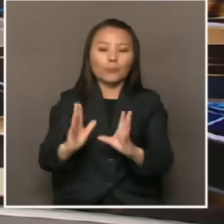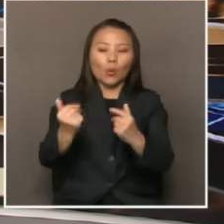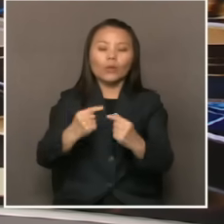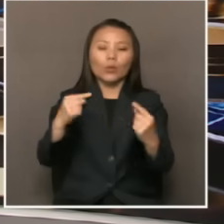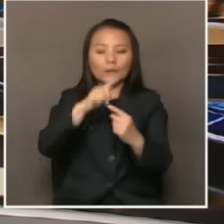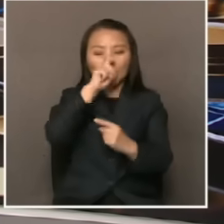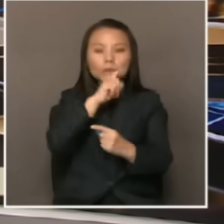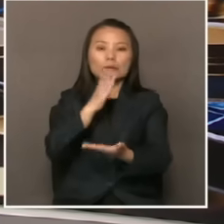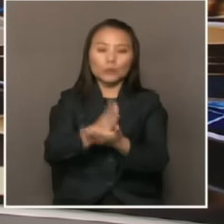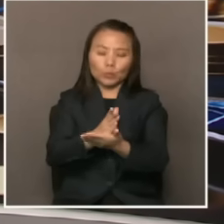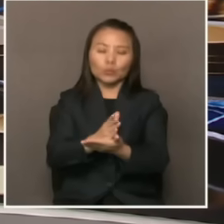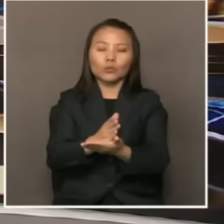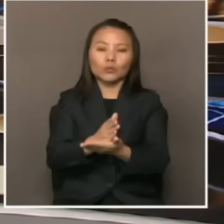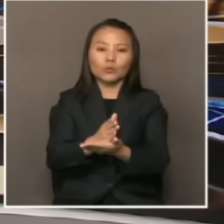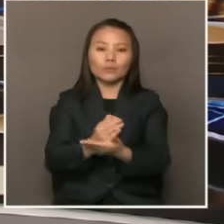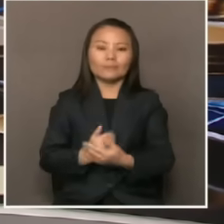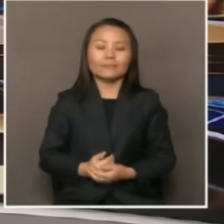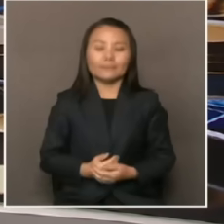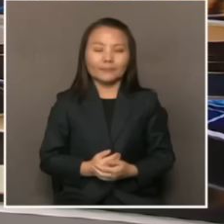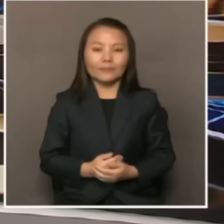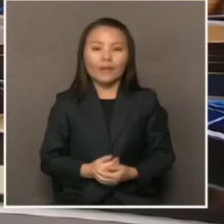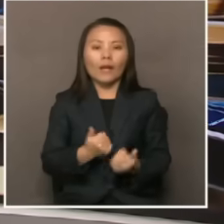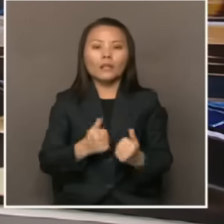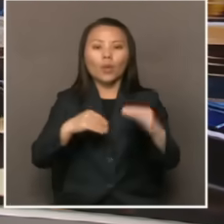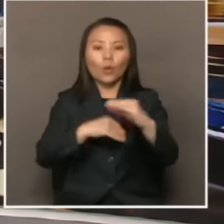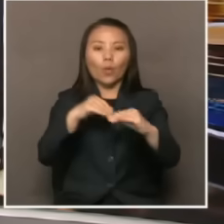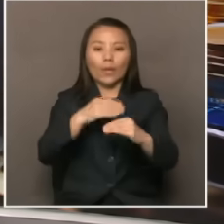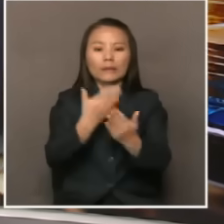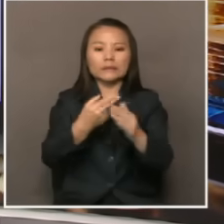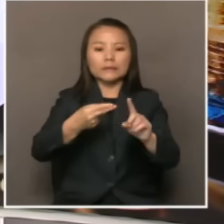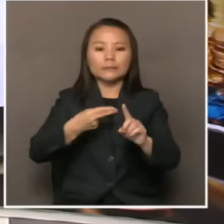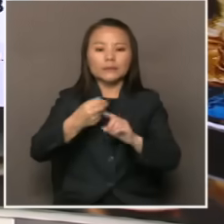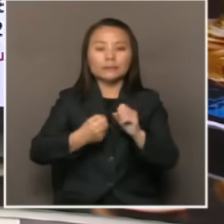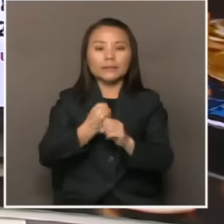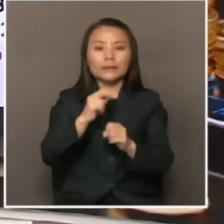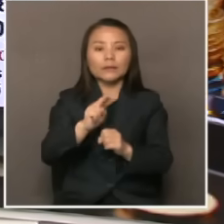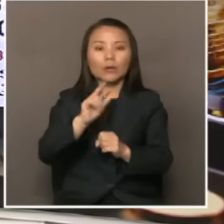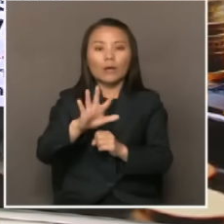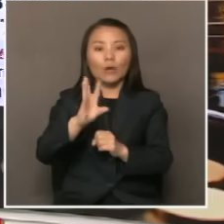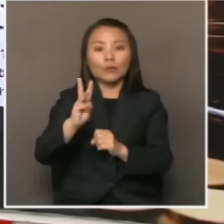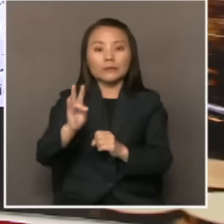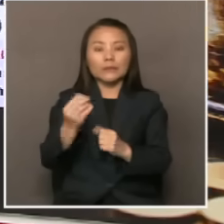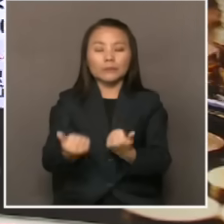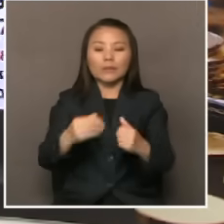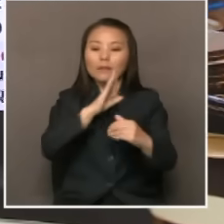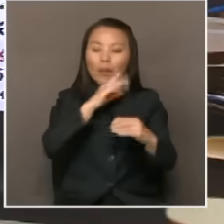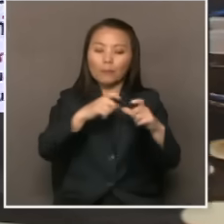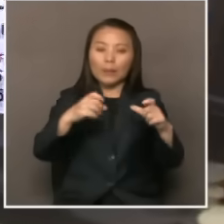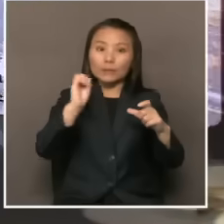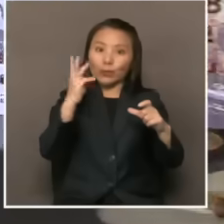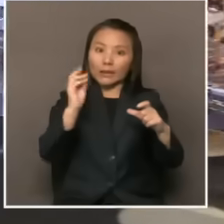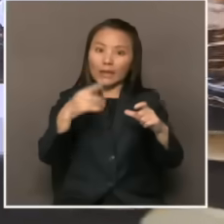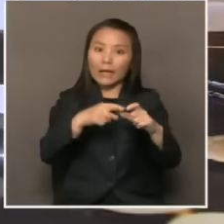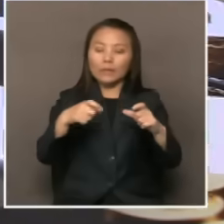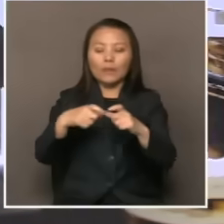ราชการและวันหยุดนักขัตฤกษ์นะคะซึ่งโครงการกระตุ้นเศรษฐกิจปี2567ผ่านผู้มีบัตรสวัสดิการแห่ง